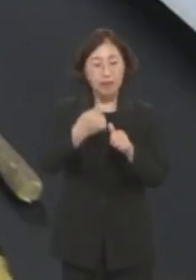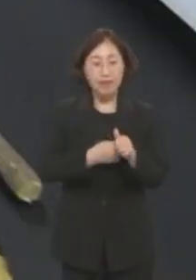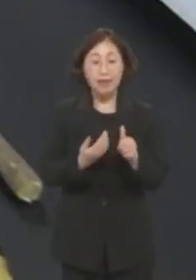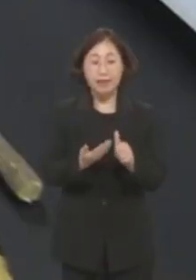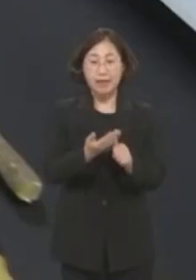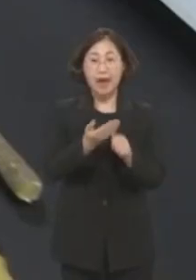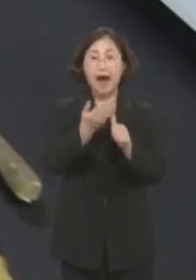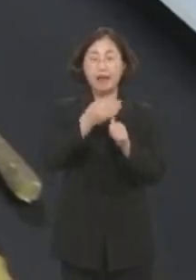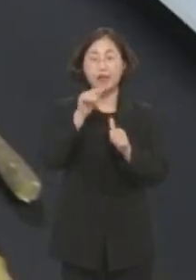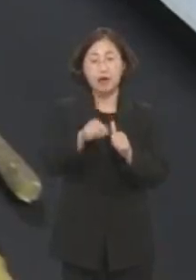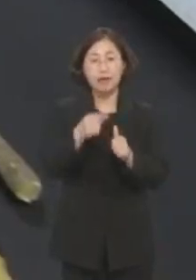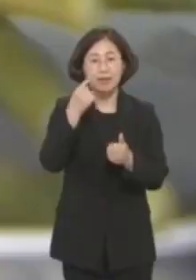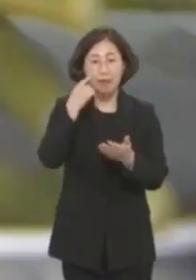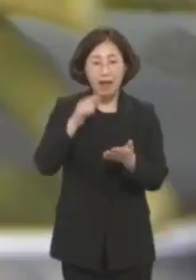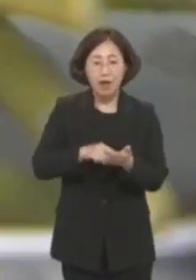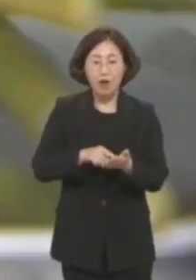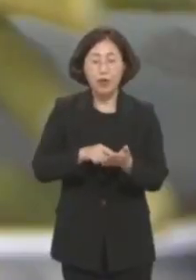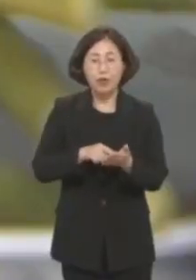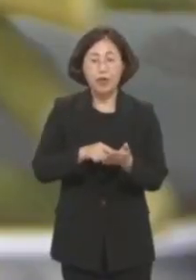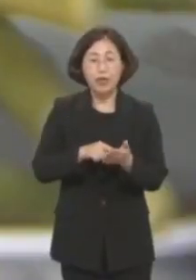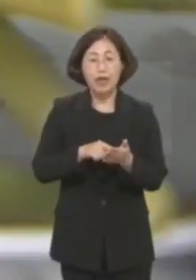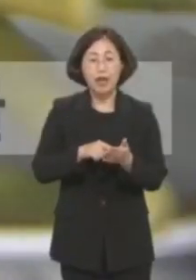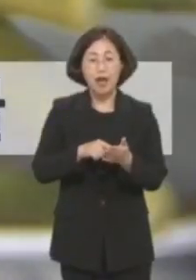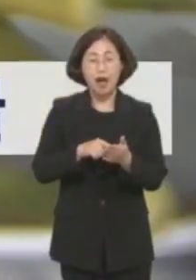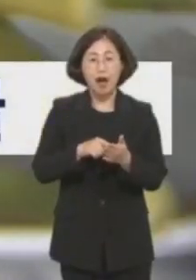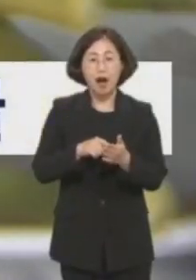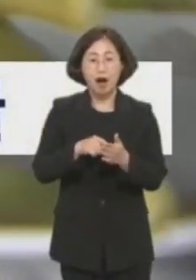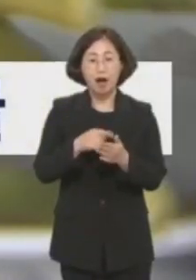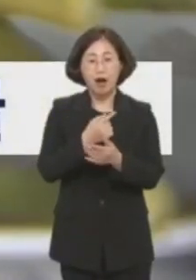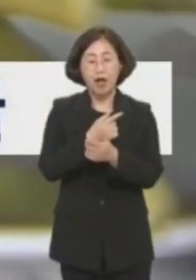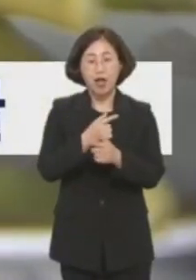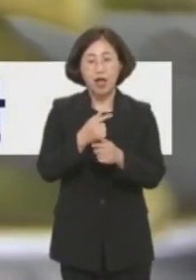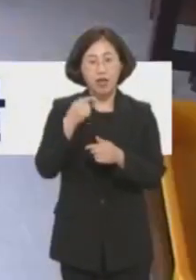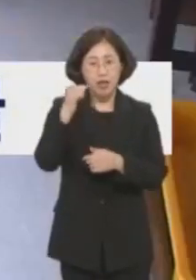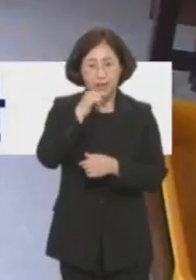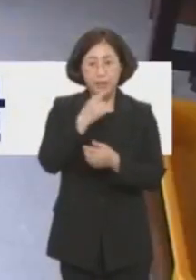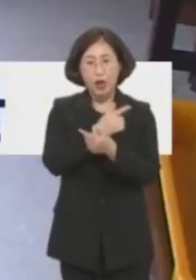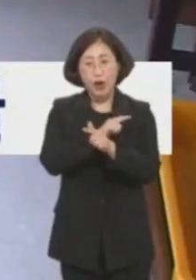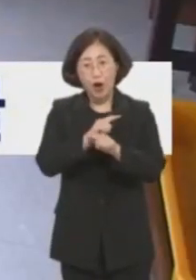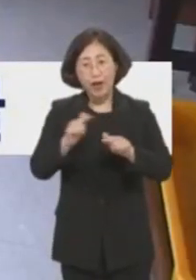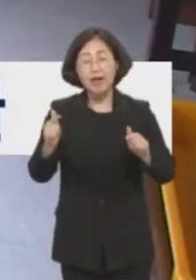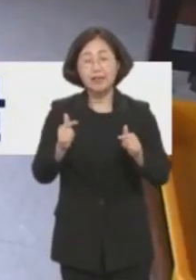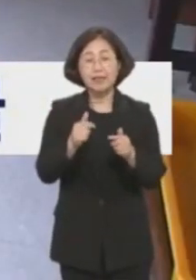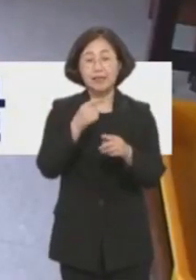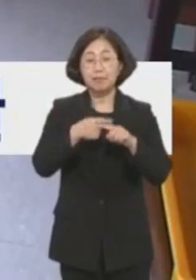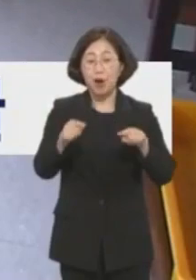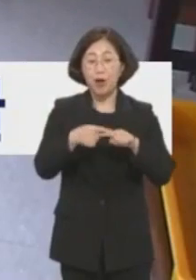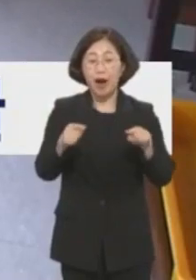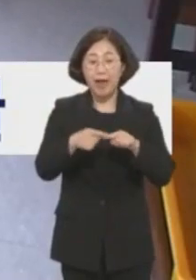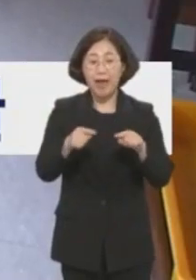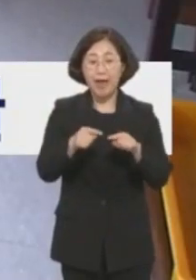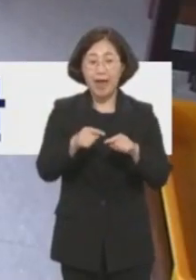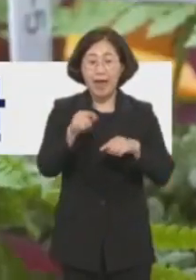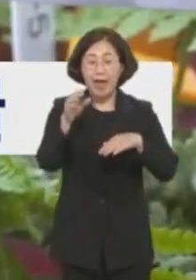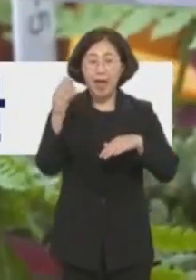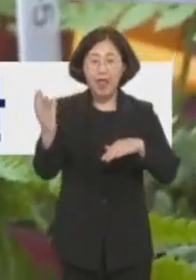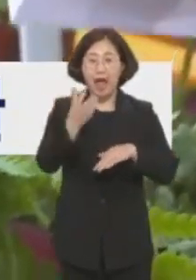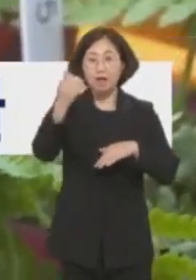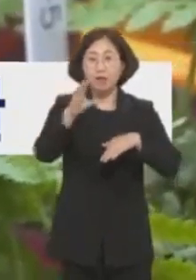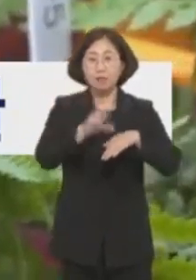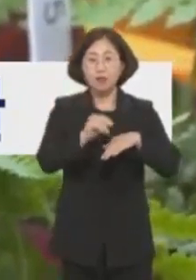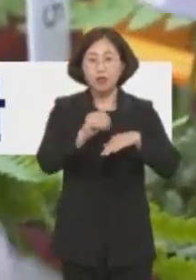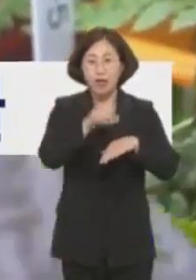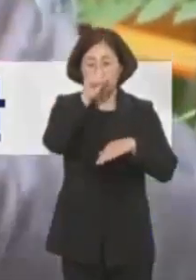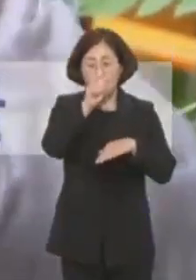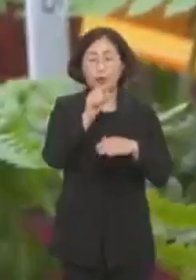연구진은 수백 종의 후보군을 추린 뒤 산화와 열분해, 염분도 테스트 등을 거쳐 탄소 흡수에 우수한 나무